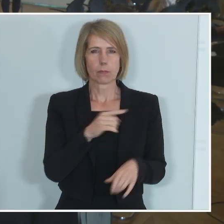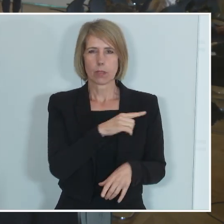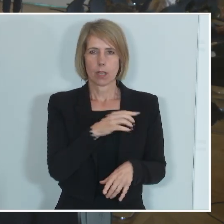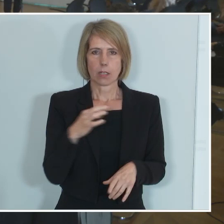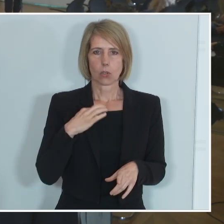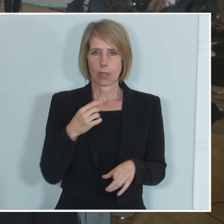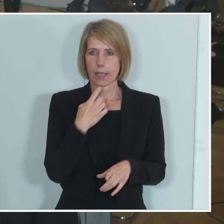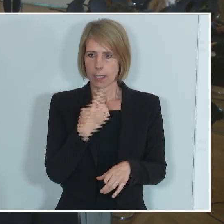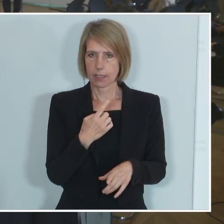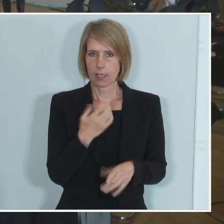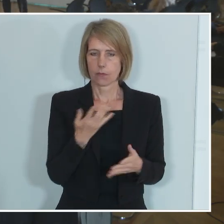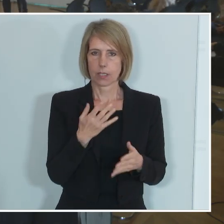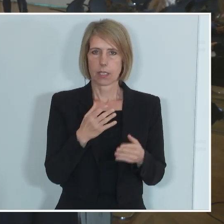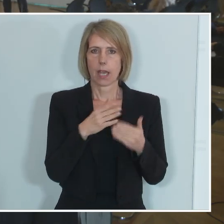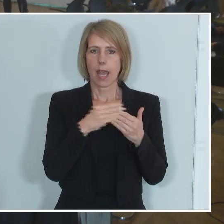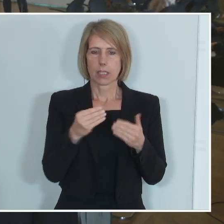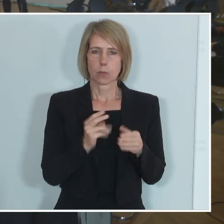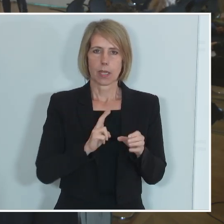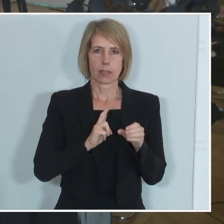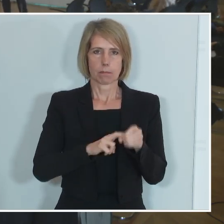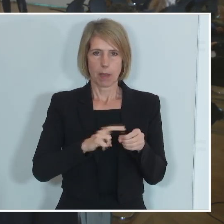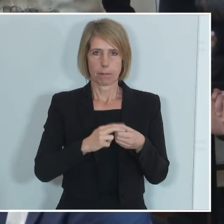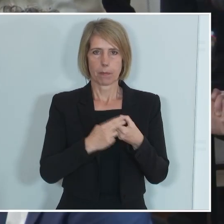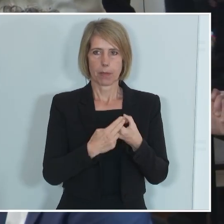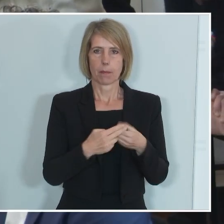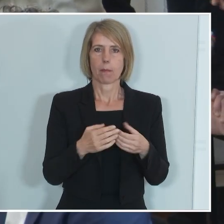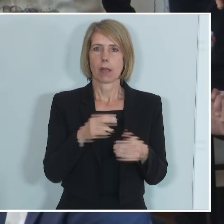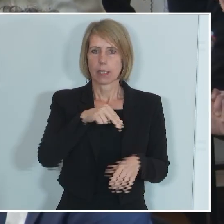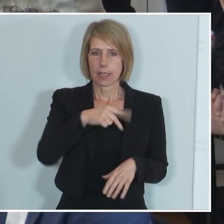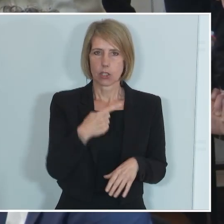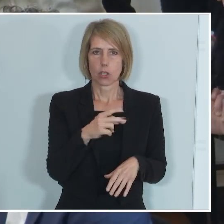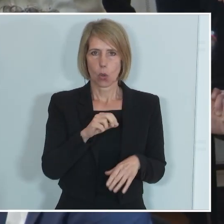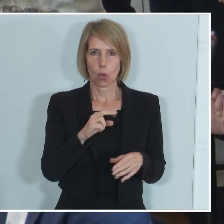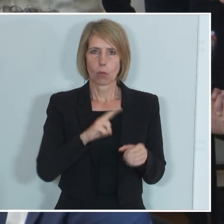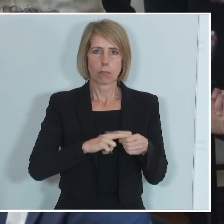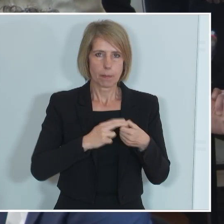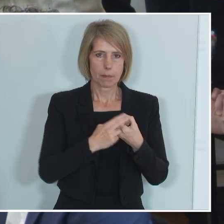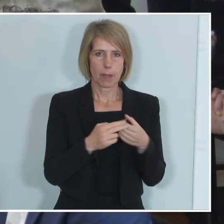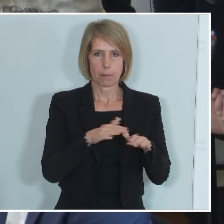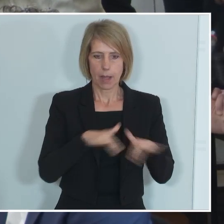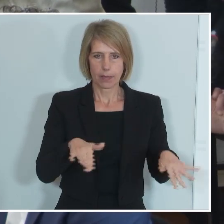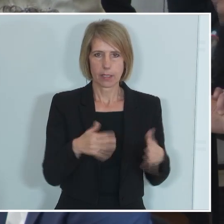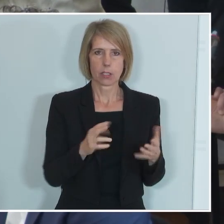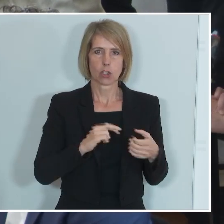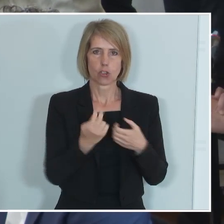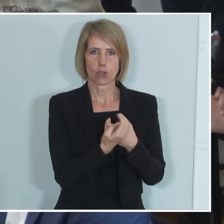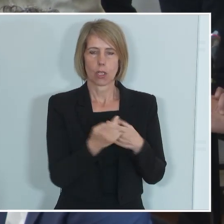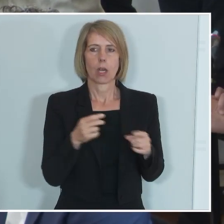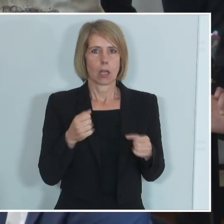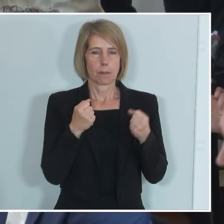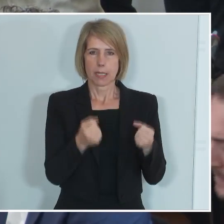haben, Experten einbinden, NGOs an den Tisch holen. Es gibt massive Kritik von Experten an der Herabsetzung der